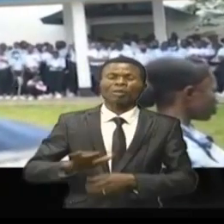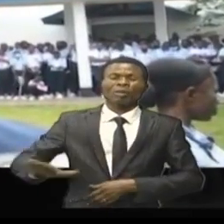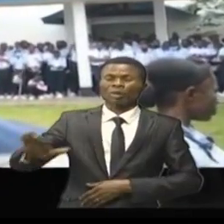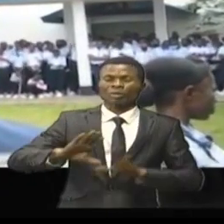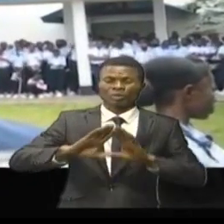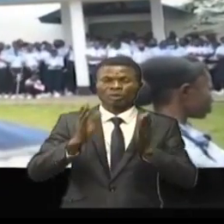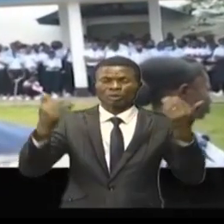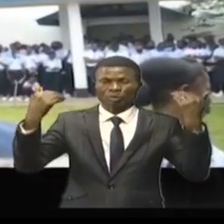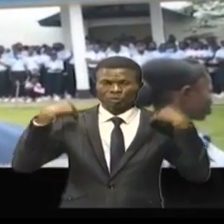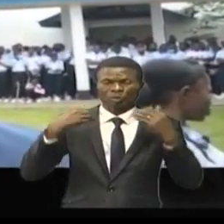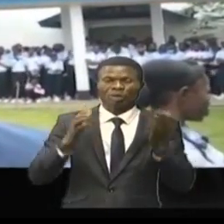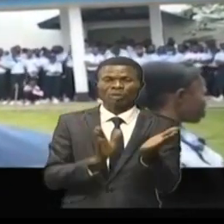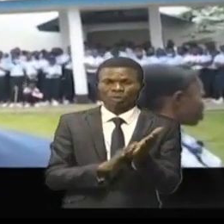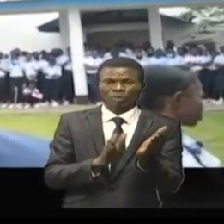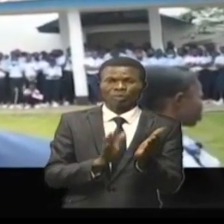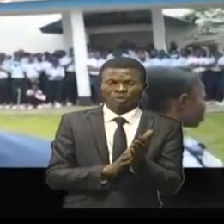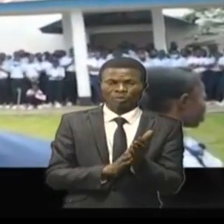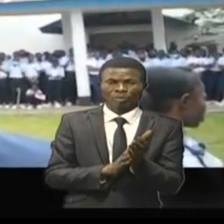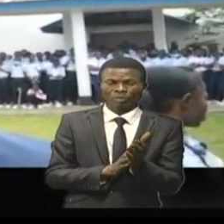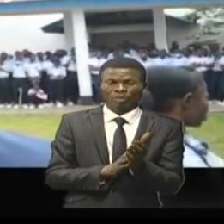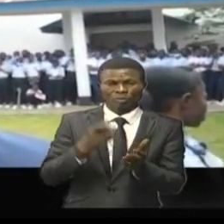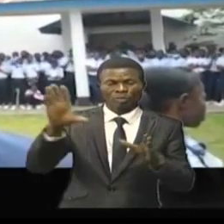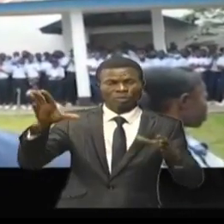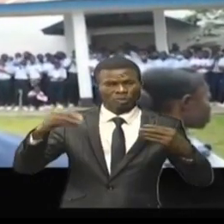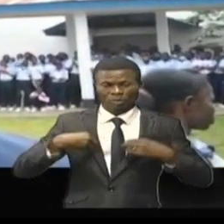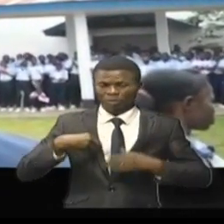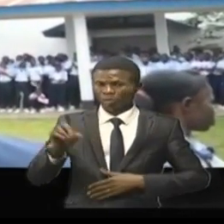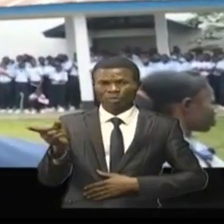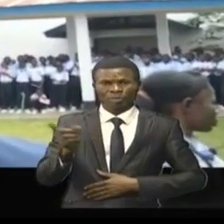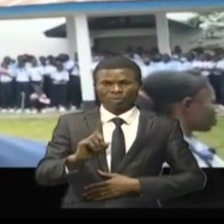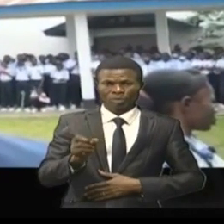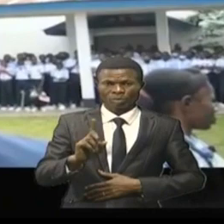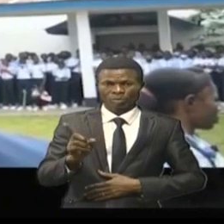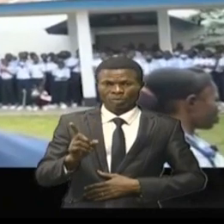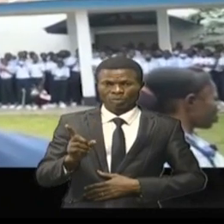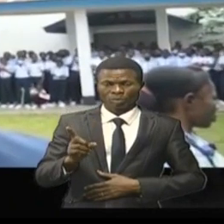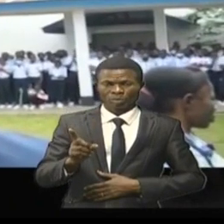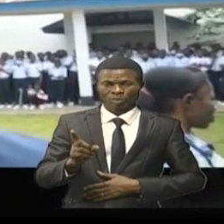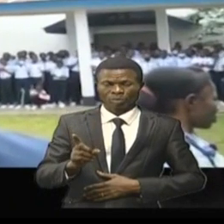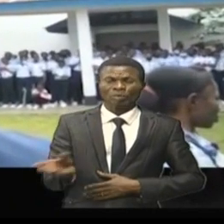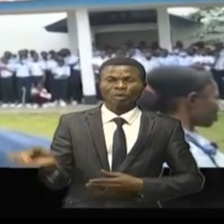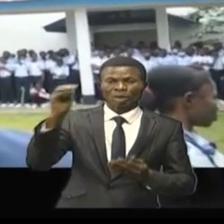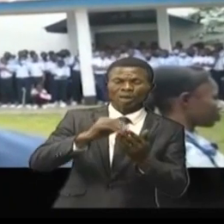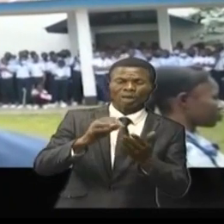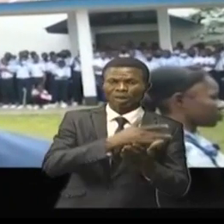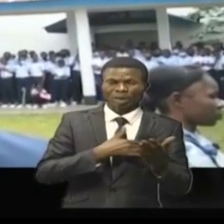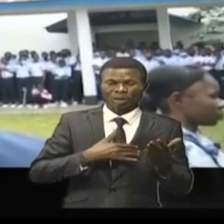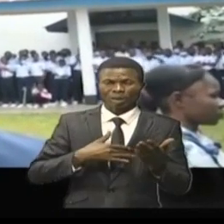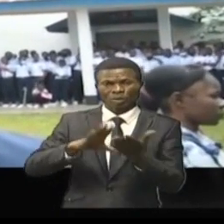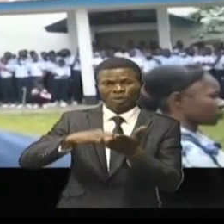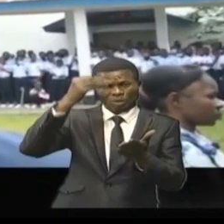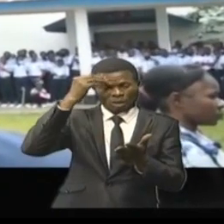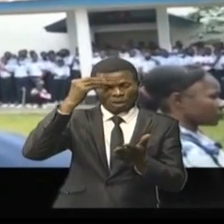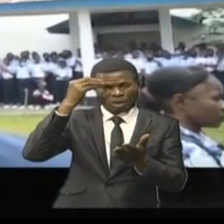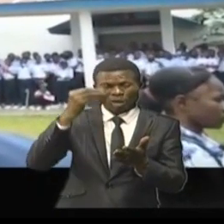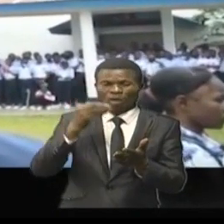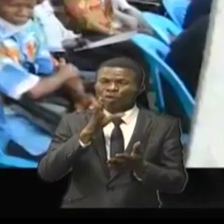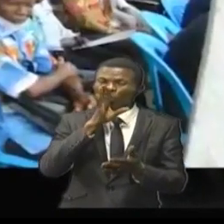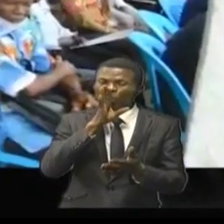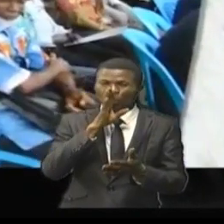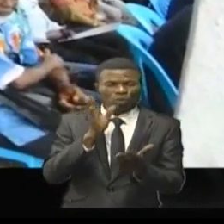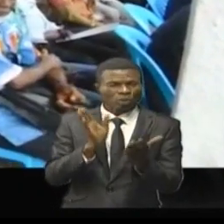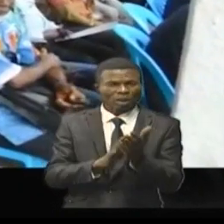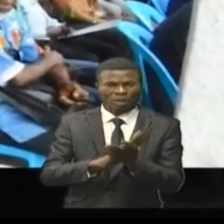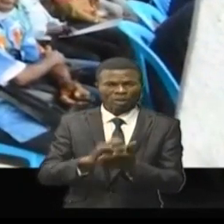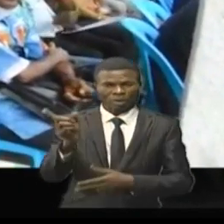chefs d'établissement de ne pas accepter de faire identifier les élèves qui ont fraudé des classes.